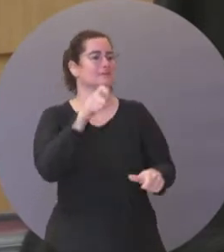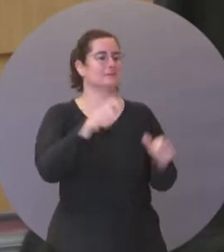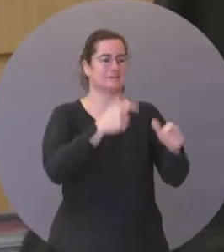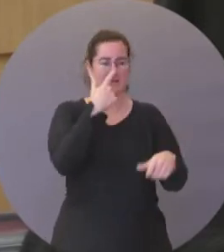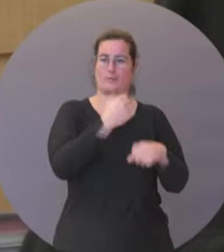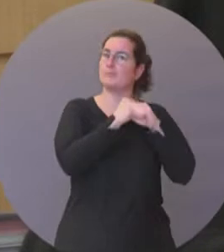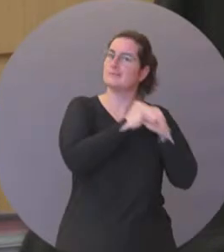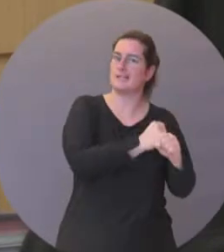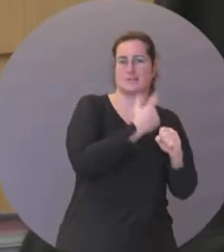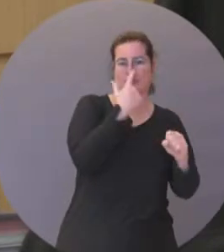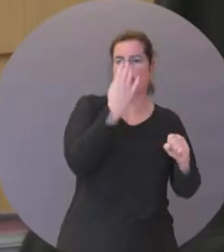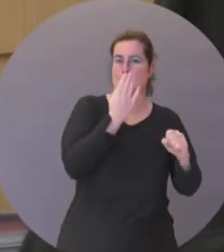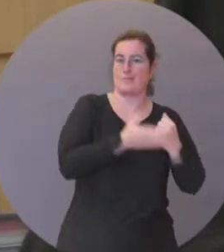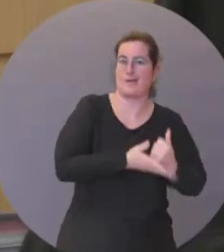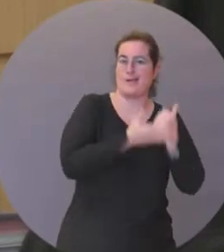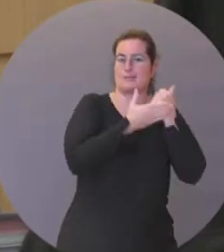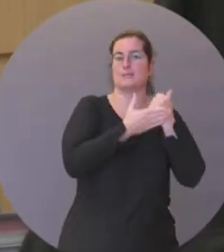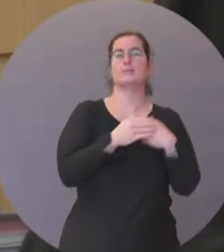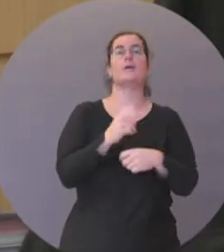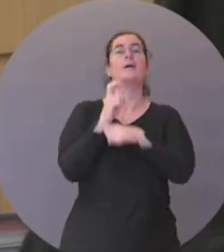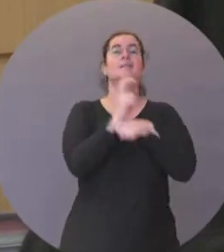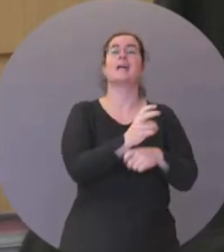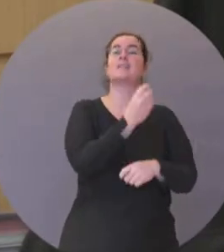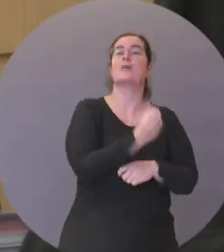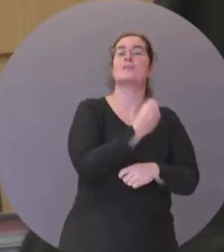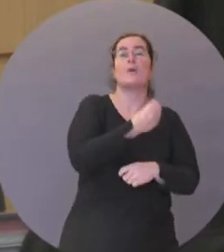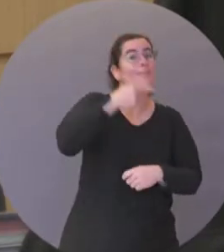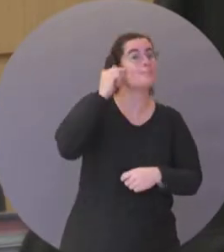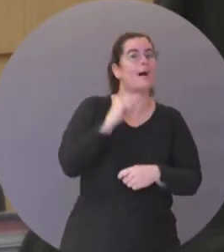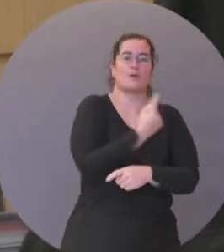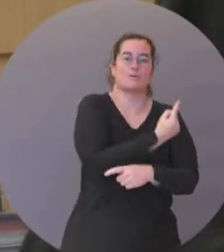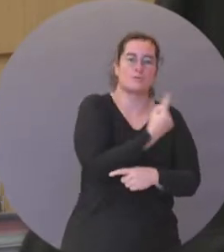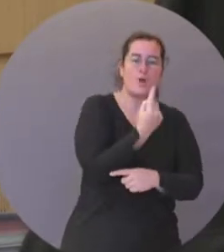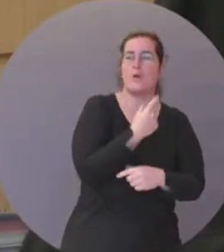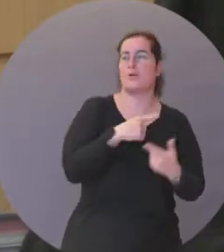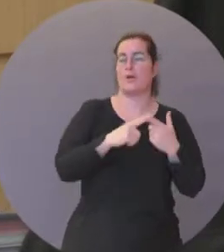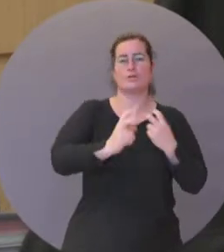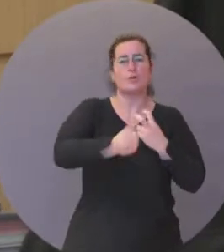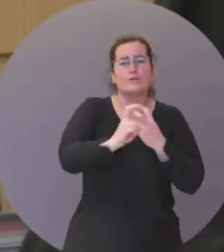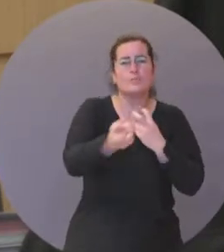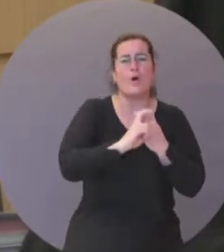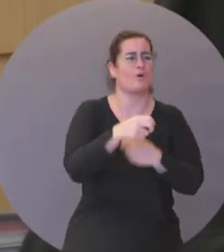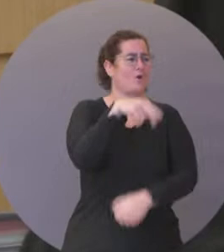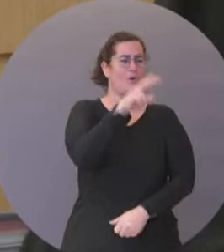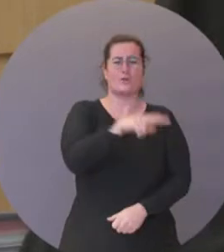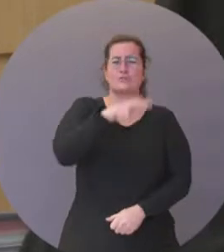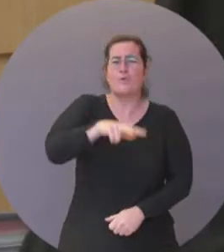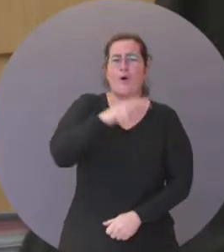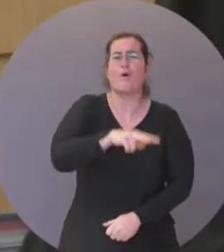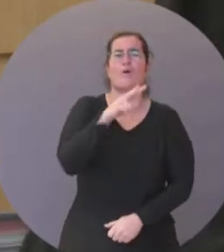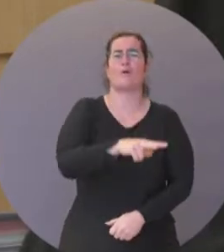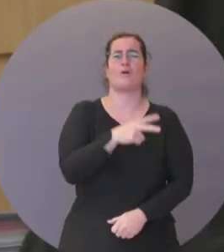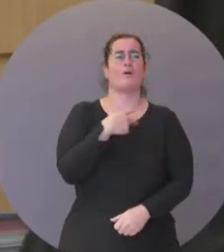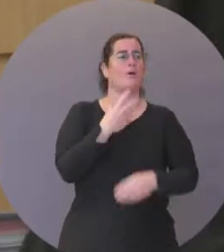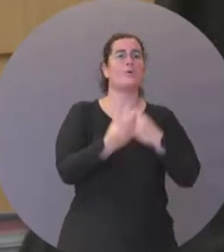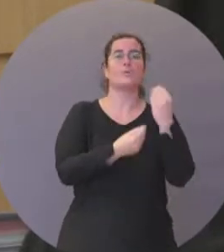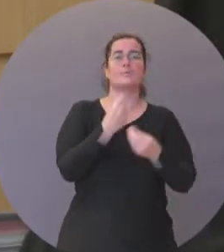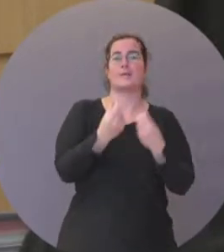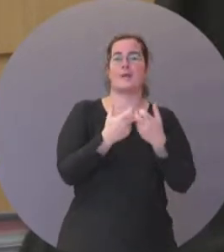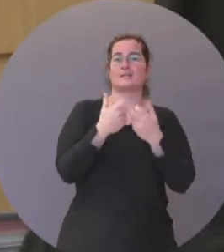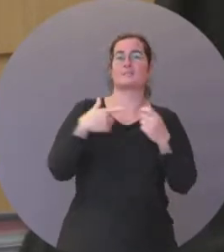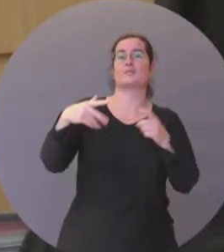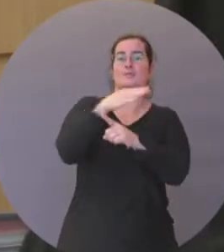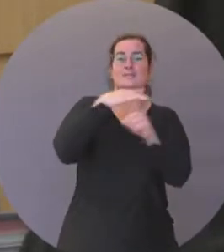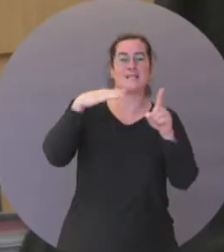doivent être levées garde d'enfants pour les parents isolés question de logement ou de transport accompagnement social pour ceux qui ont perdu la discipline exigée